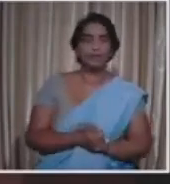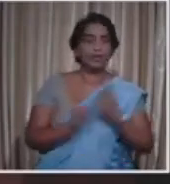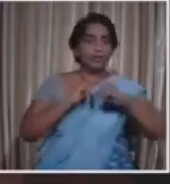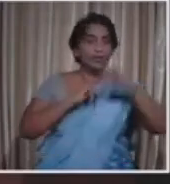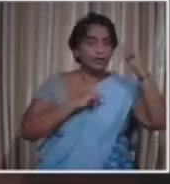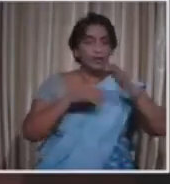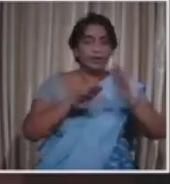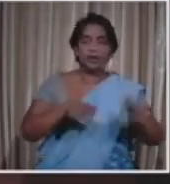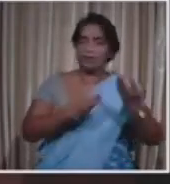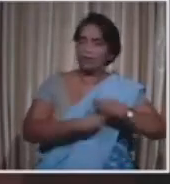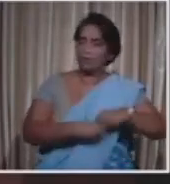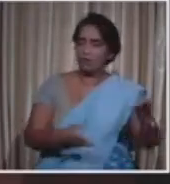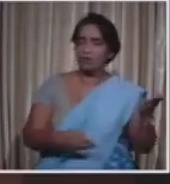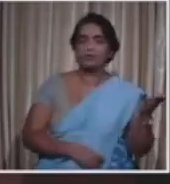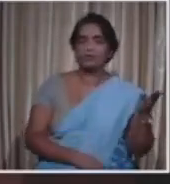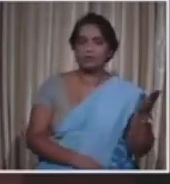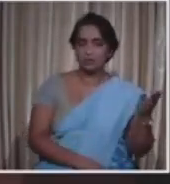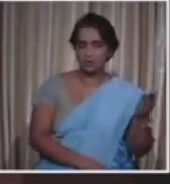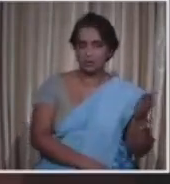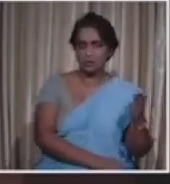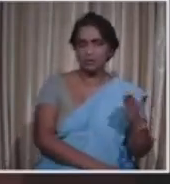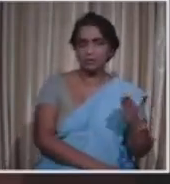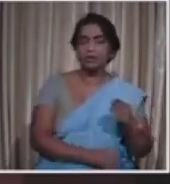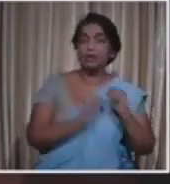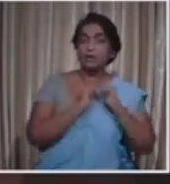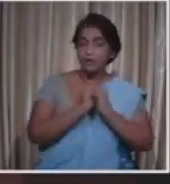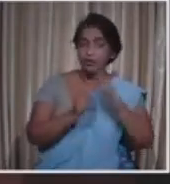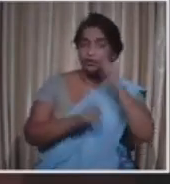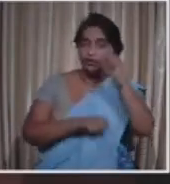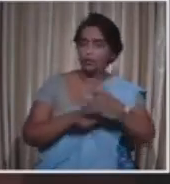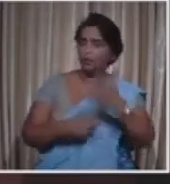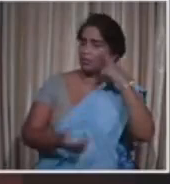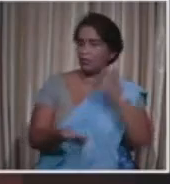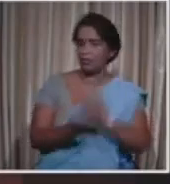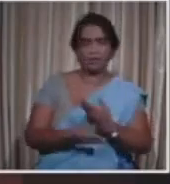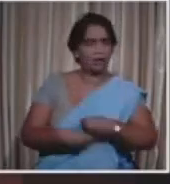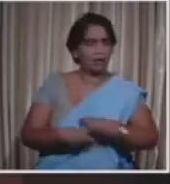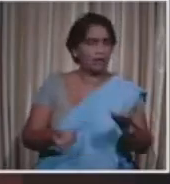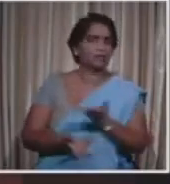විශ්වවිද්‍යාල දරුවන් අනාතයි වැඩ කරන ජනතාව අනාතයි